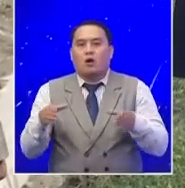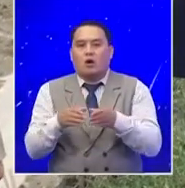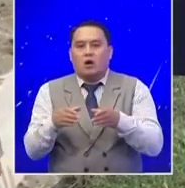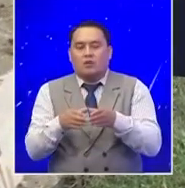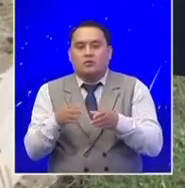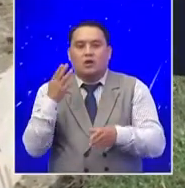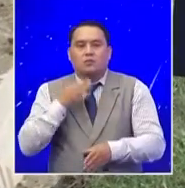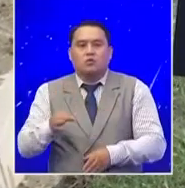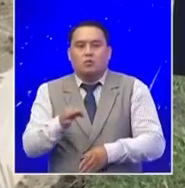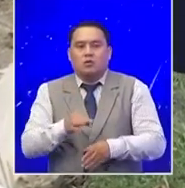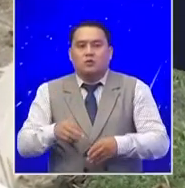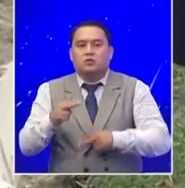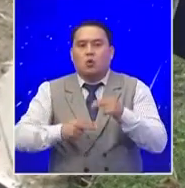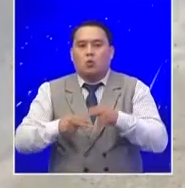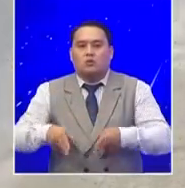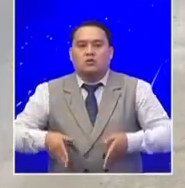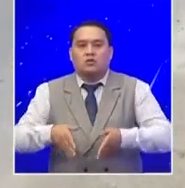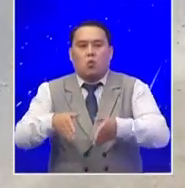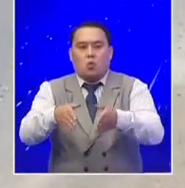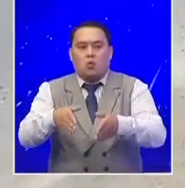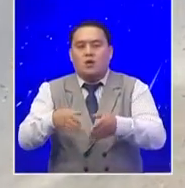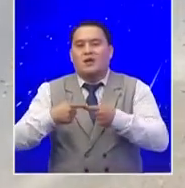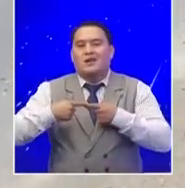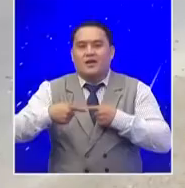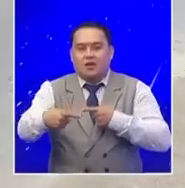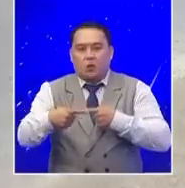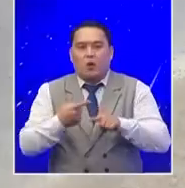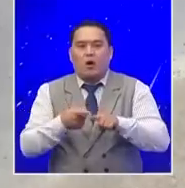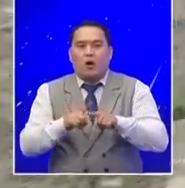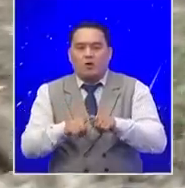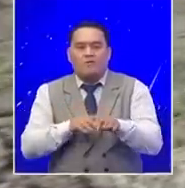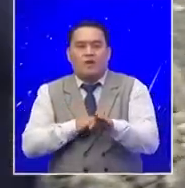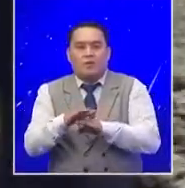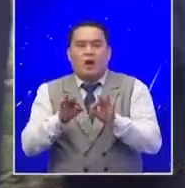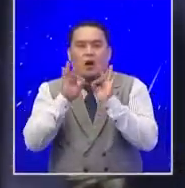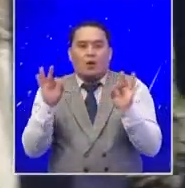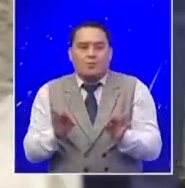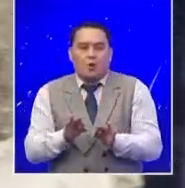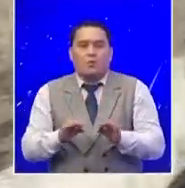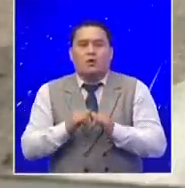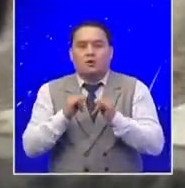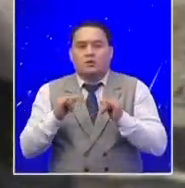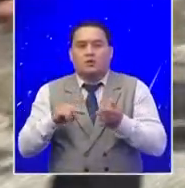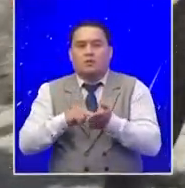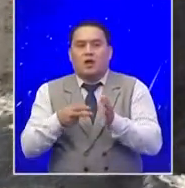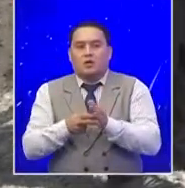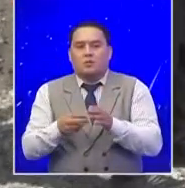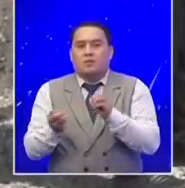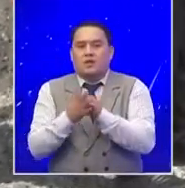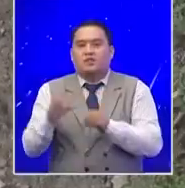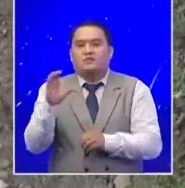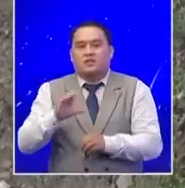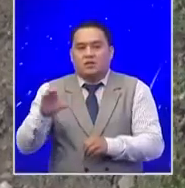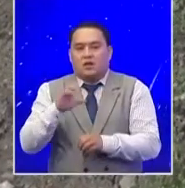ЖТСУ строит тротуары и прокладывает арочную линию. Но, как видно по выполненному объему и темпам, до запланированного 15